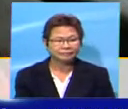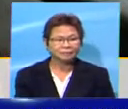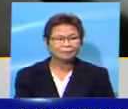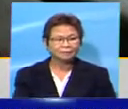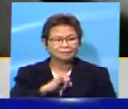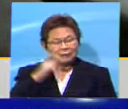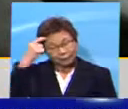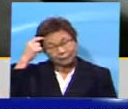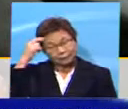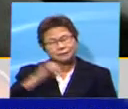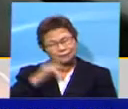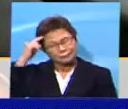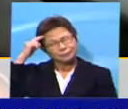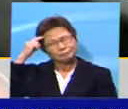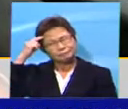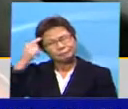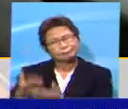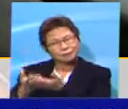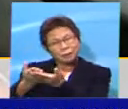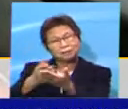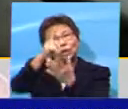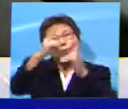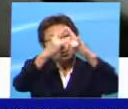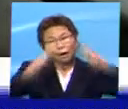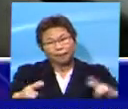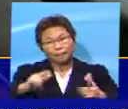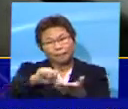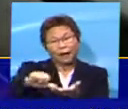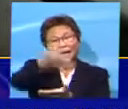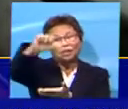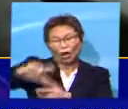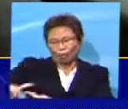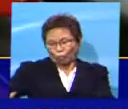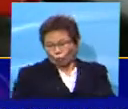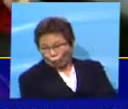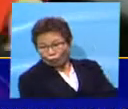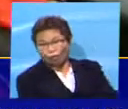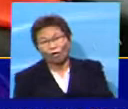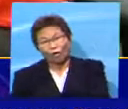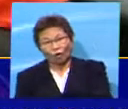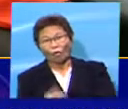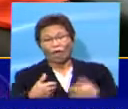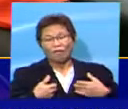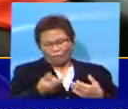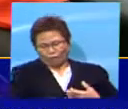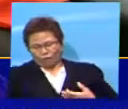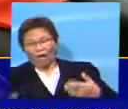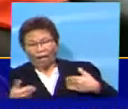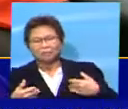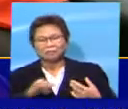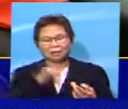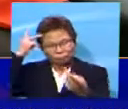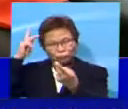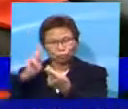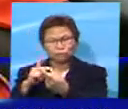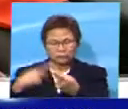Saya ingat cadangan supaya sebuah camp akademi golf yang ada facilities ini, saya bersetuju untuk kita kaji